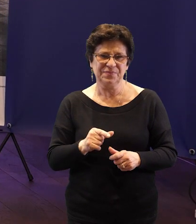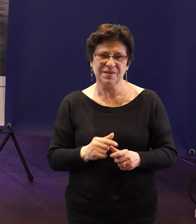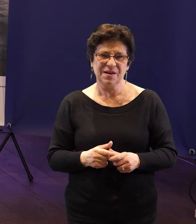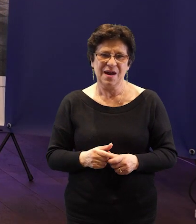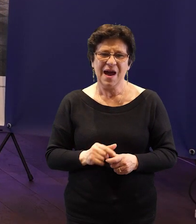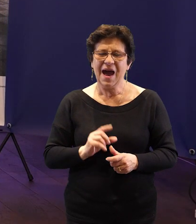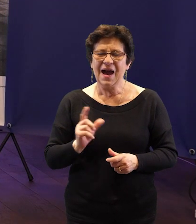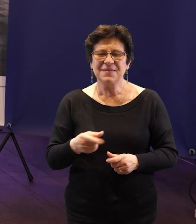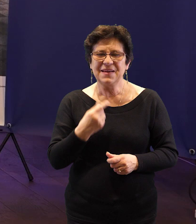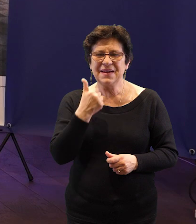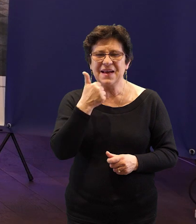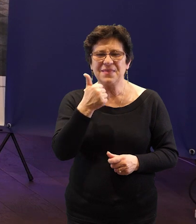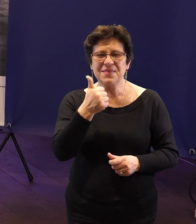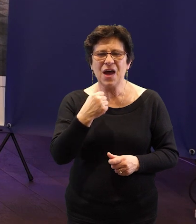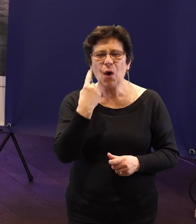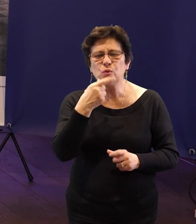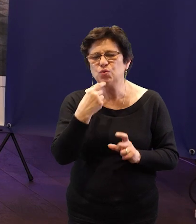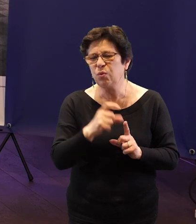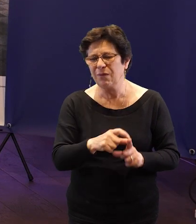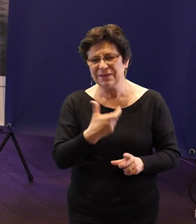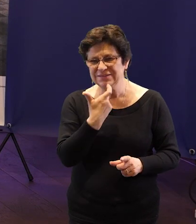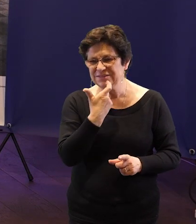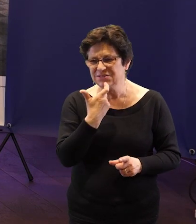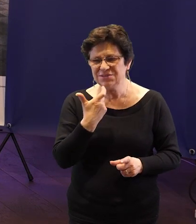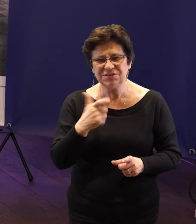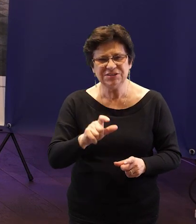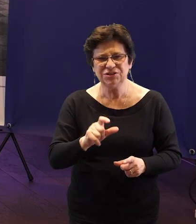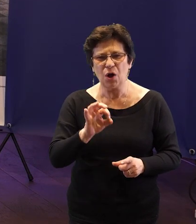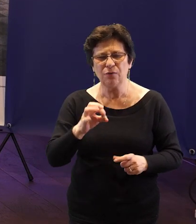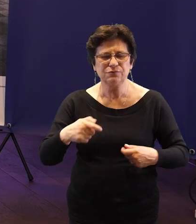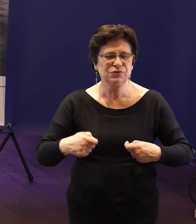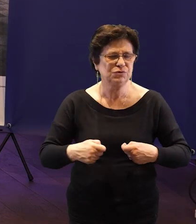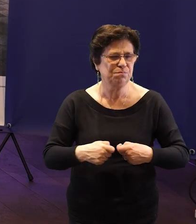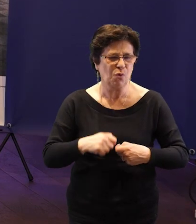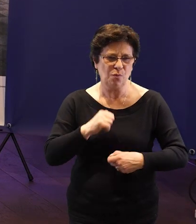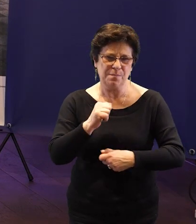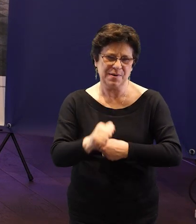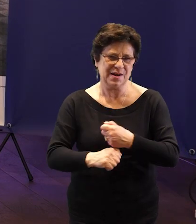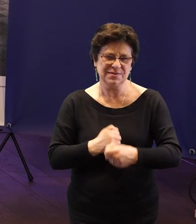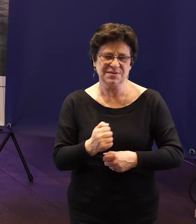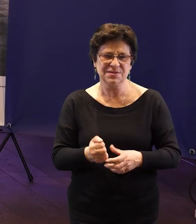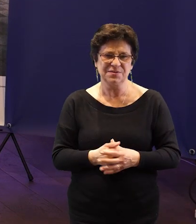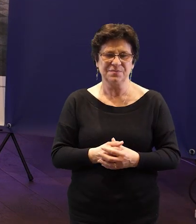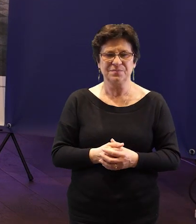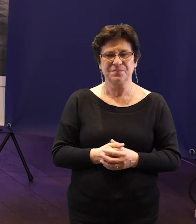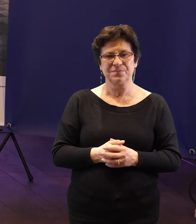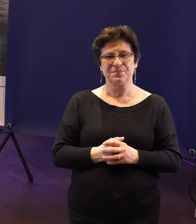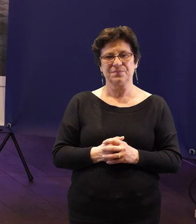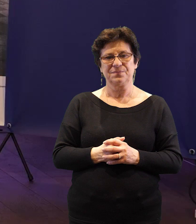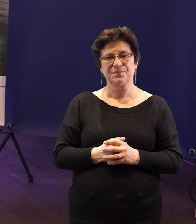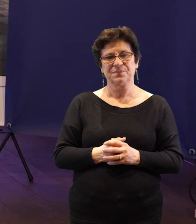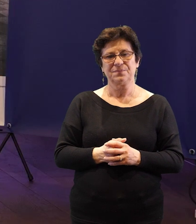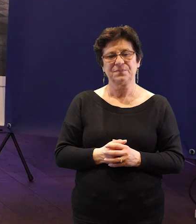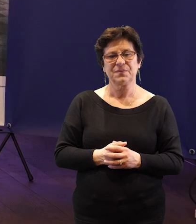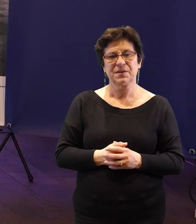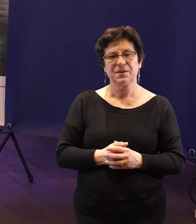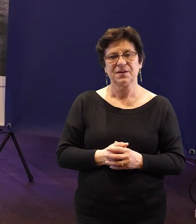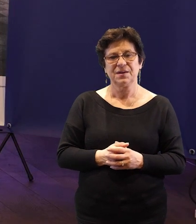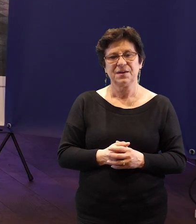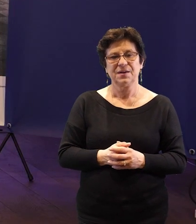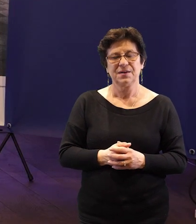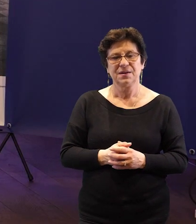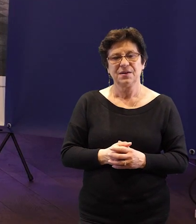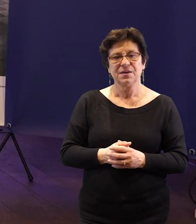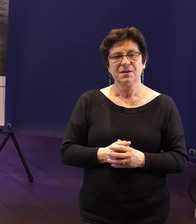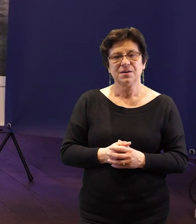było jednego słowa o tym, że współpracował z kimś takim jak Mitte czy Schriever, ani w wywiadzie, jaki dał Mitte,